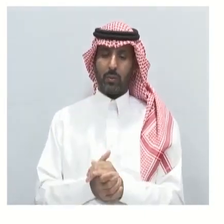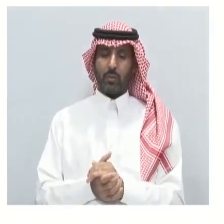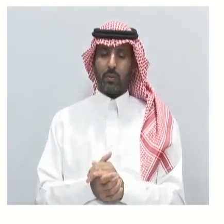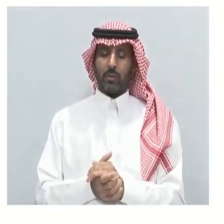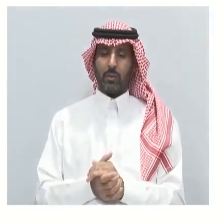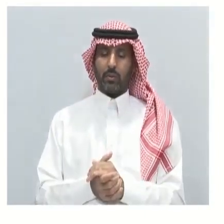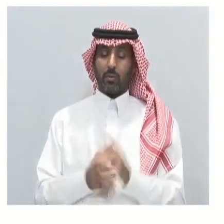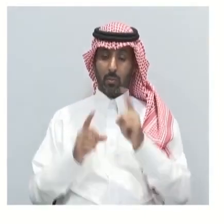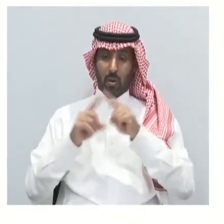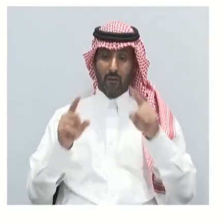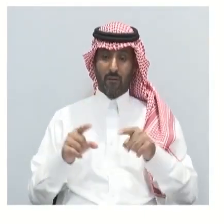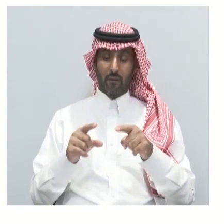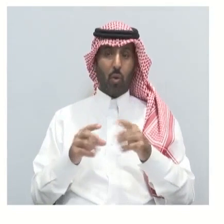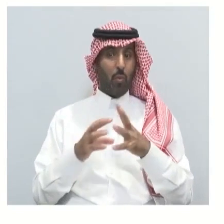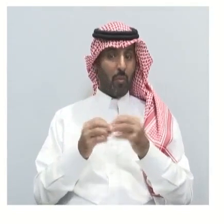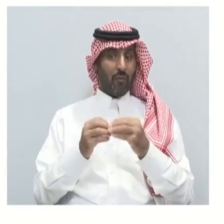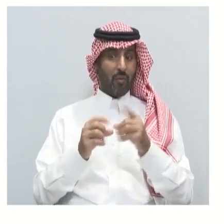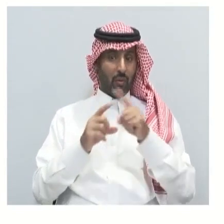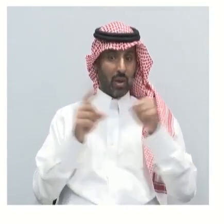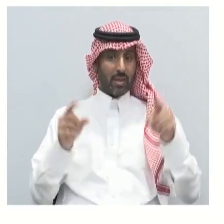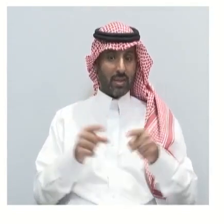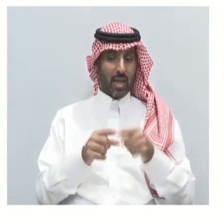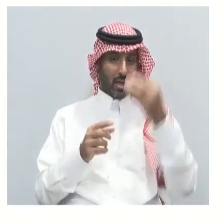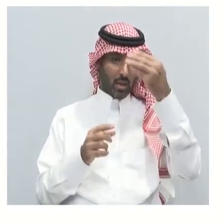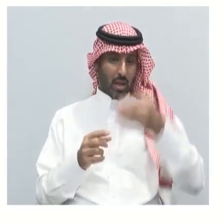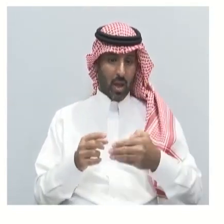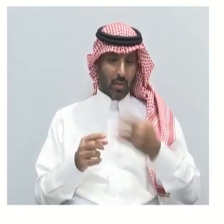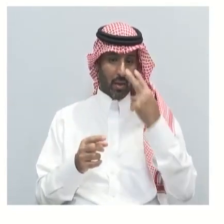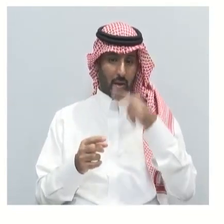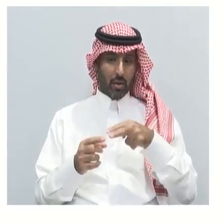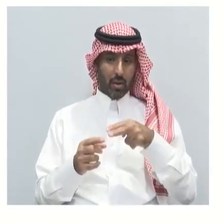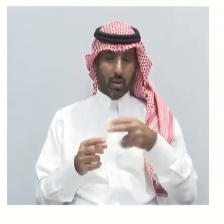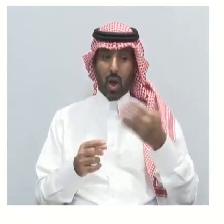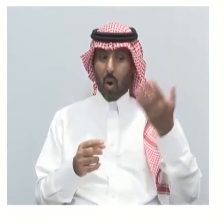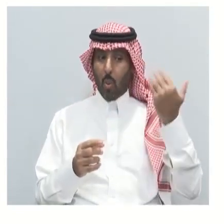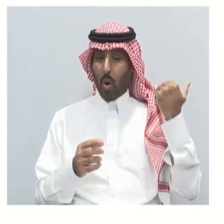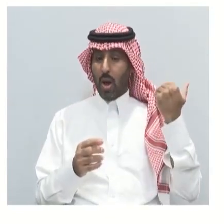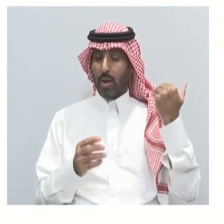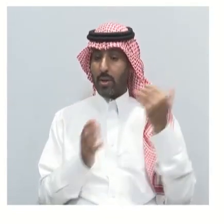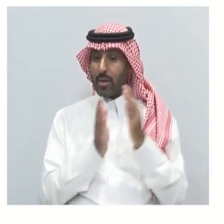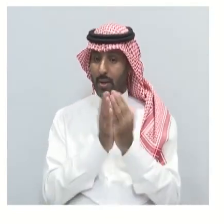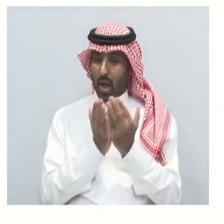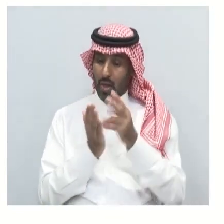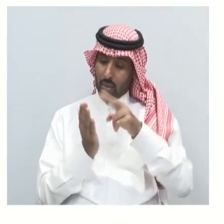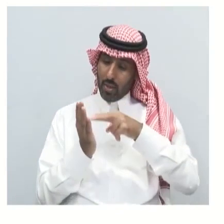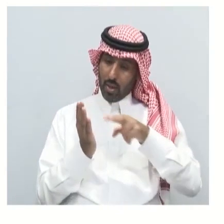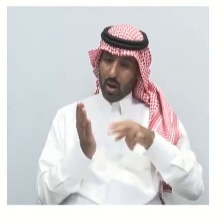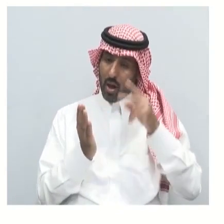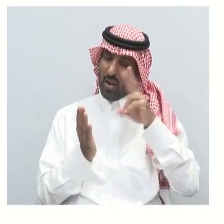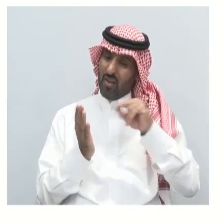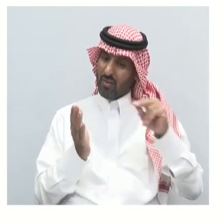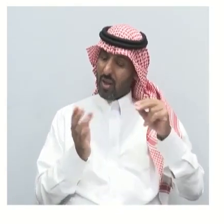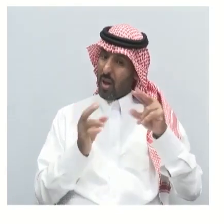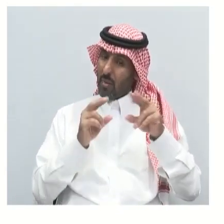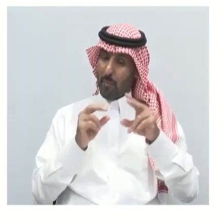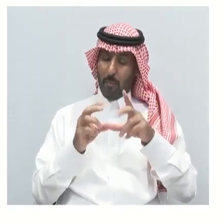البحث ما هو او ما الذي يقصد بالاطار النظري ماذا يقصد به هو خلفيه النظريه والعلميه للبحث